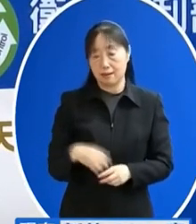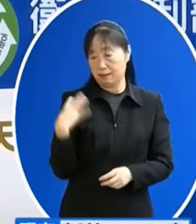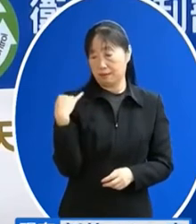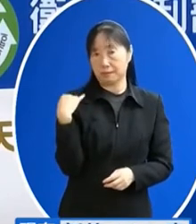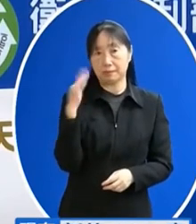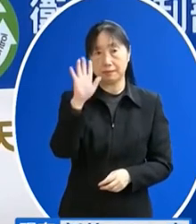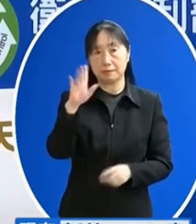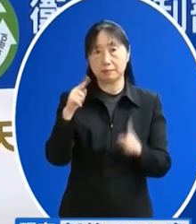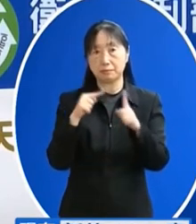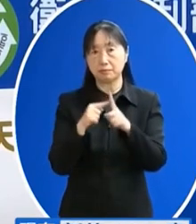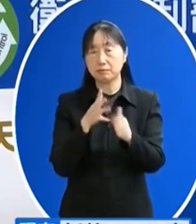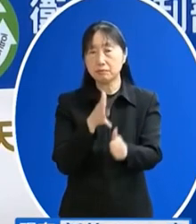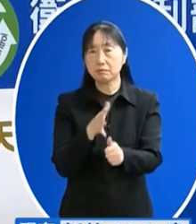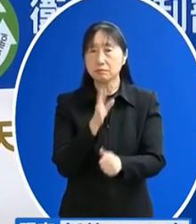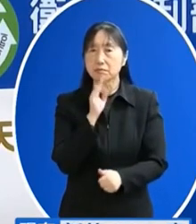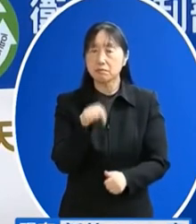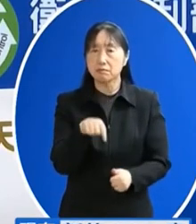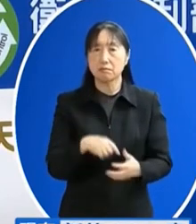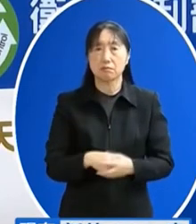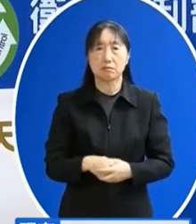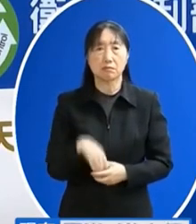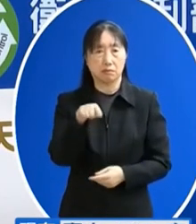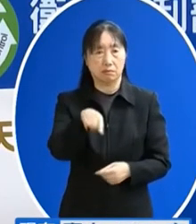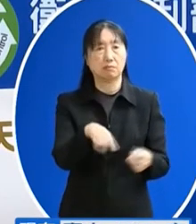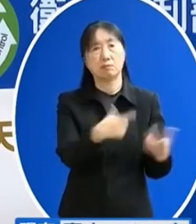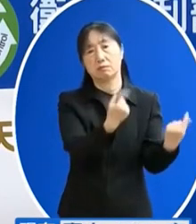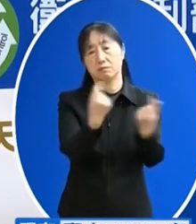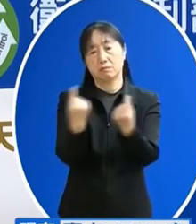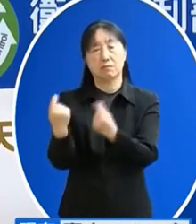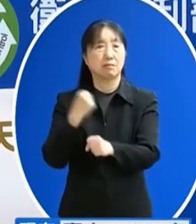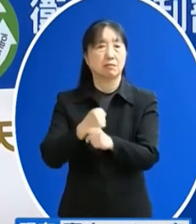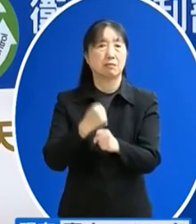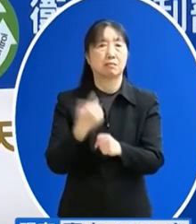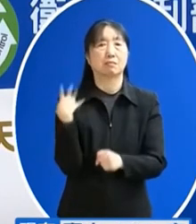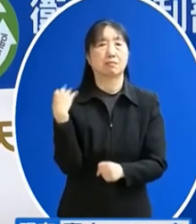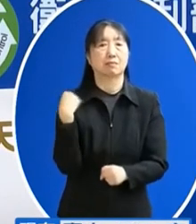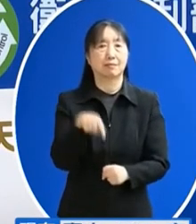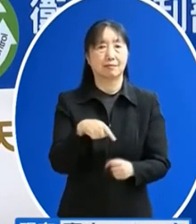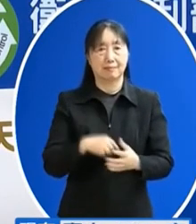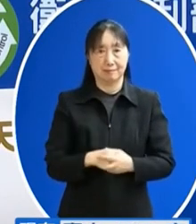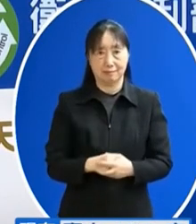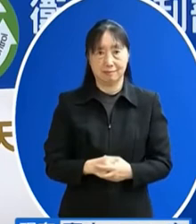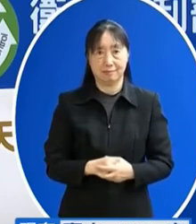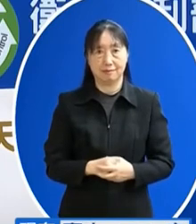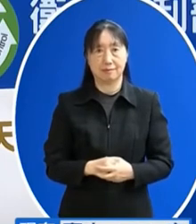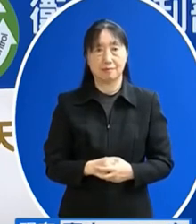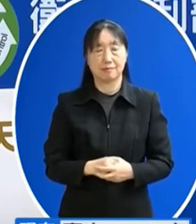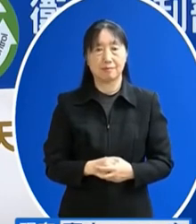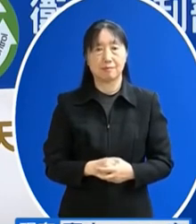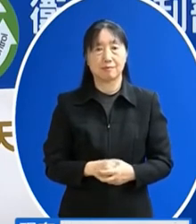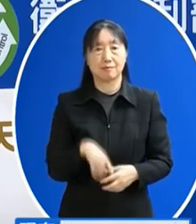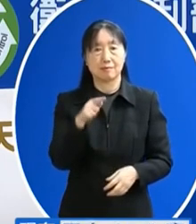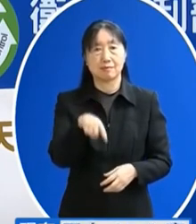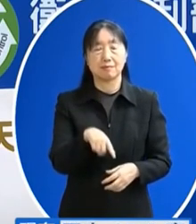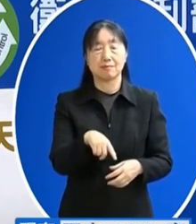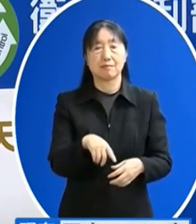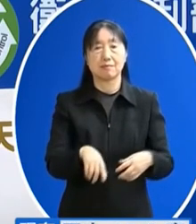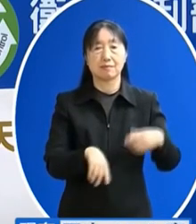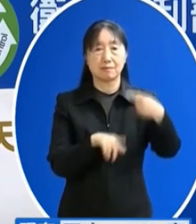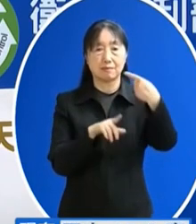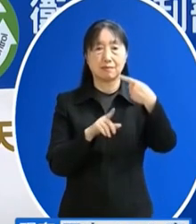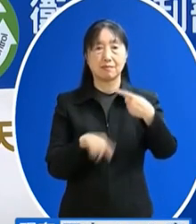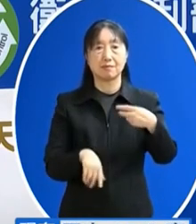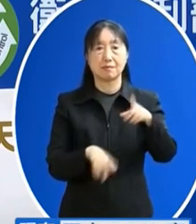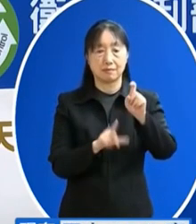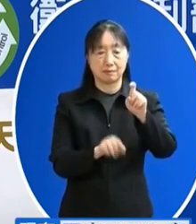两天大概有人在问求说这个事情我们就是例行的一直在做，例行在做，那所以从上一次从11月6号